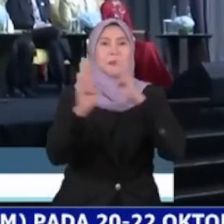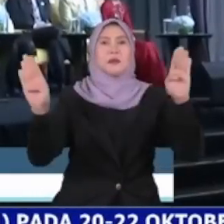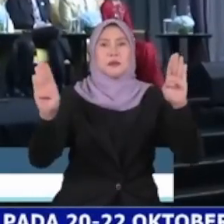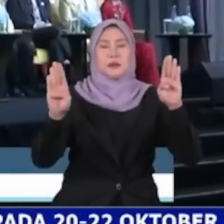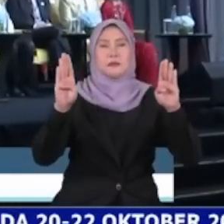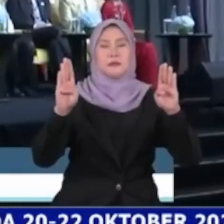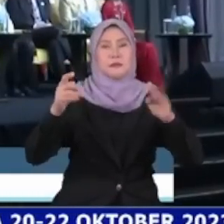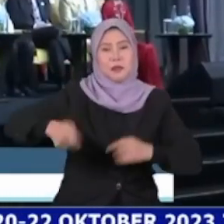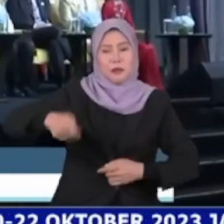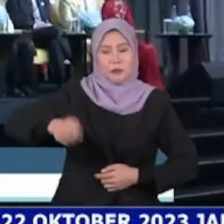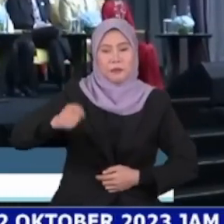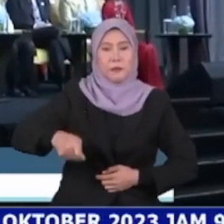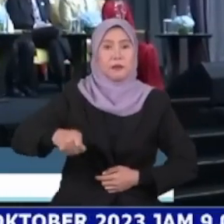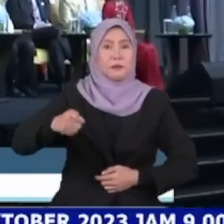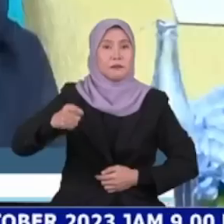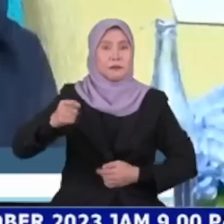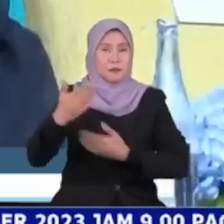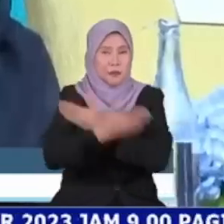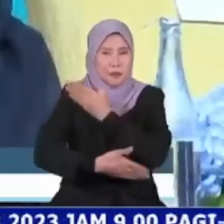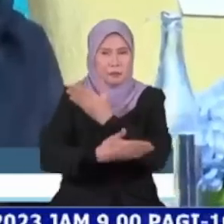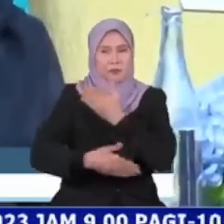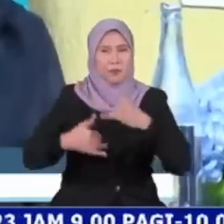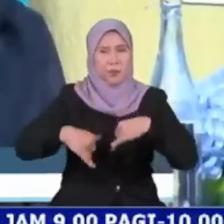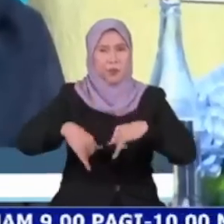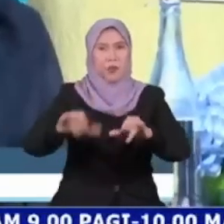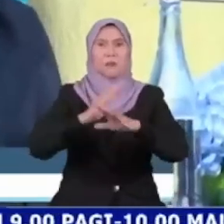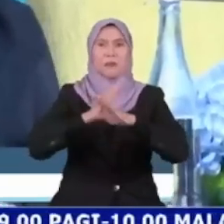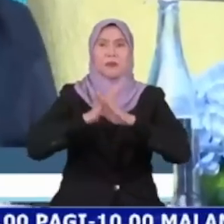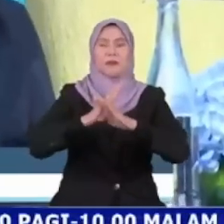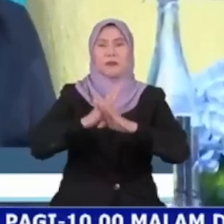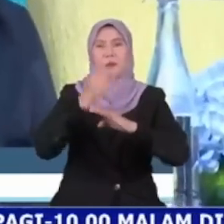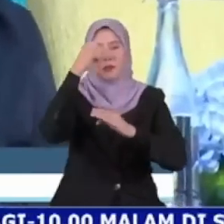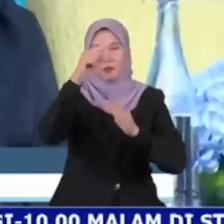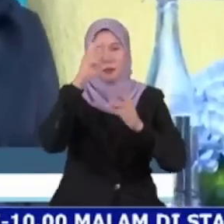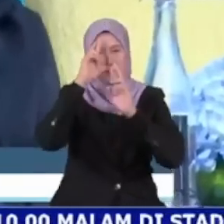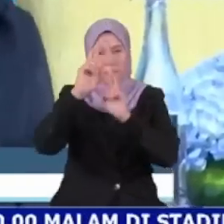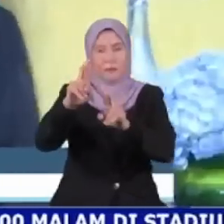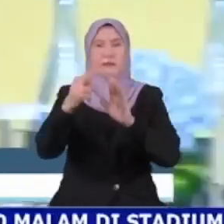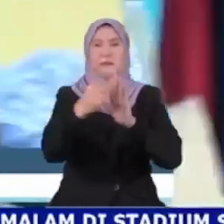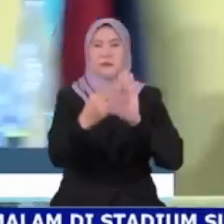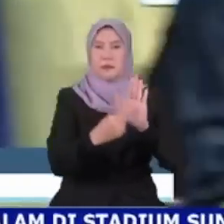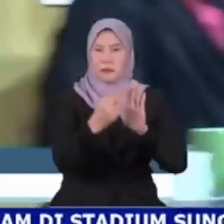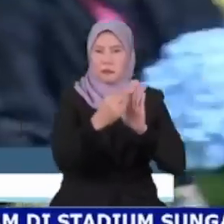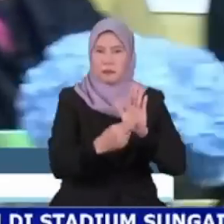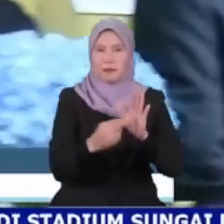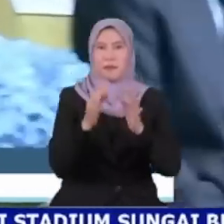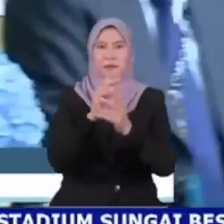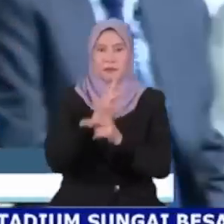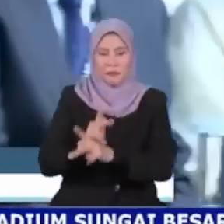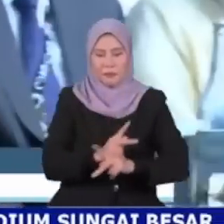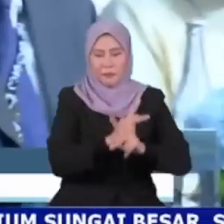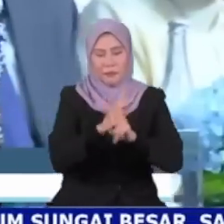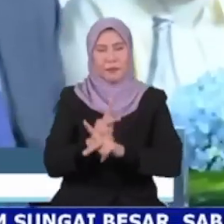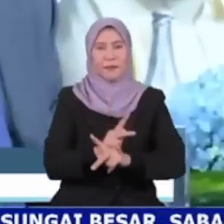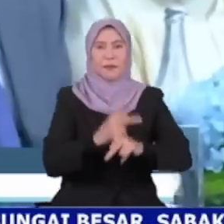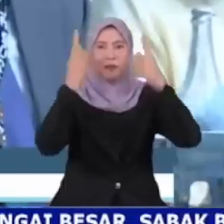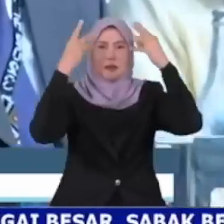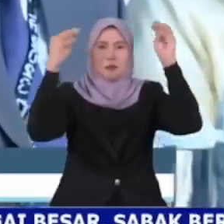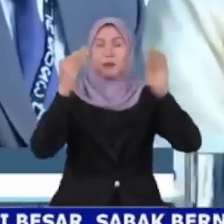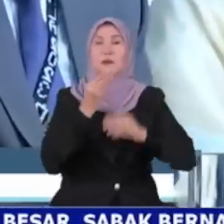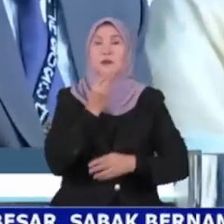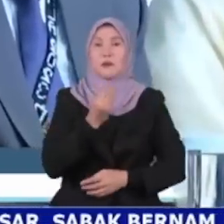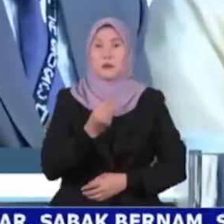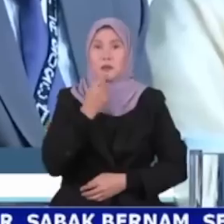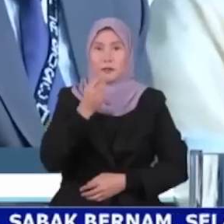Kebebasan Badan Kehakiman Negara akan terus dipertahan bagi memastikan kedaulatan undang-undang dipelihara. Perdana Menteri Datuk Seri Anwar Ibrahim menegaskan sebuah